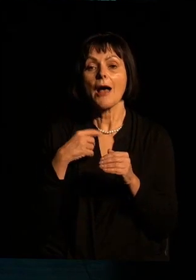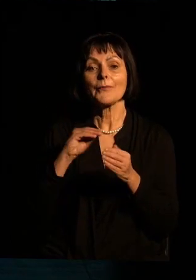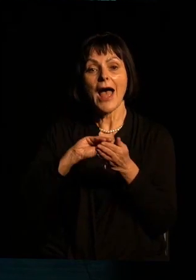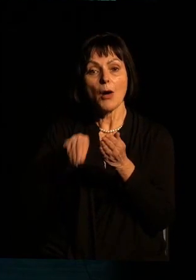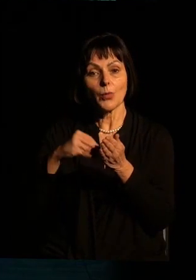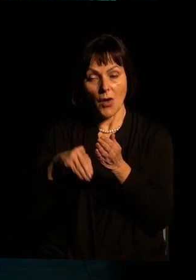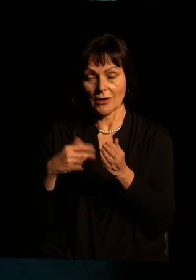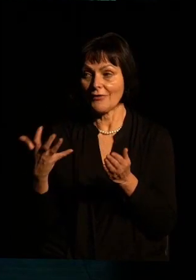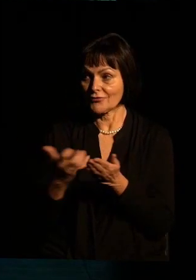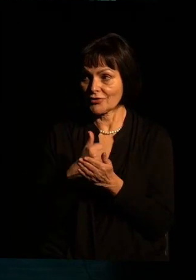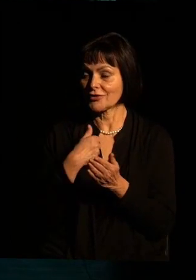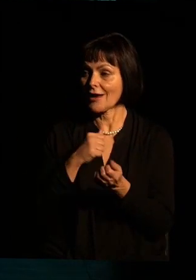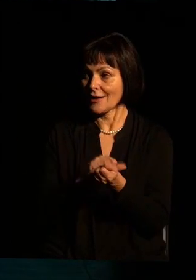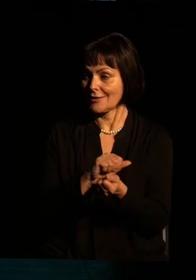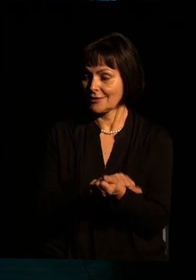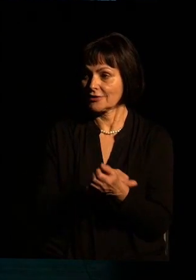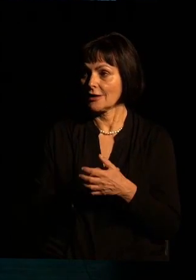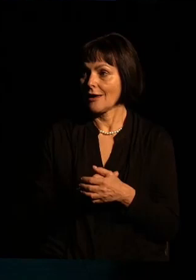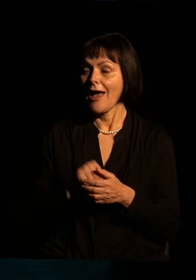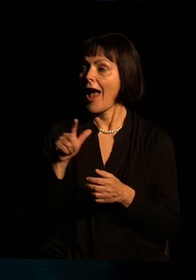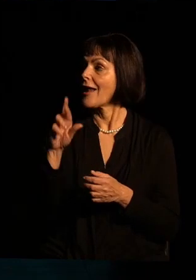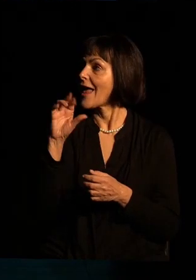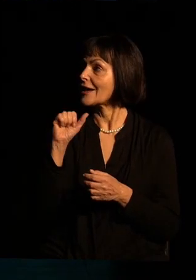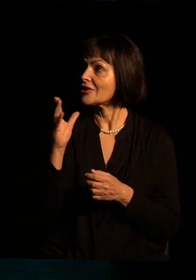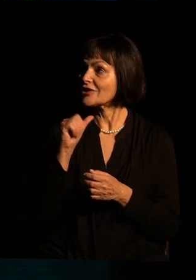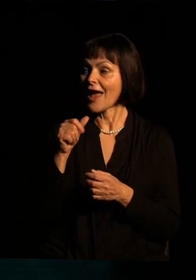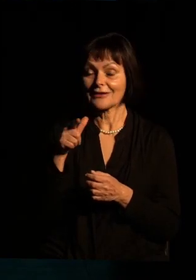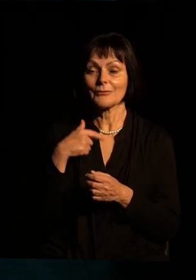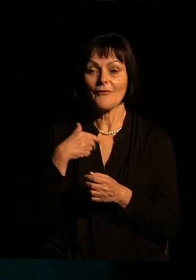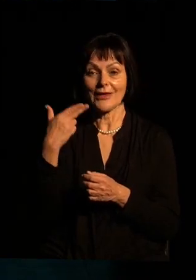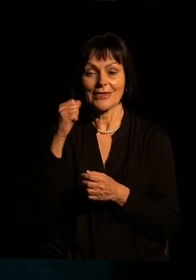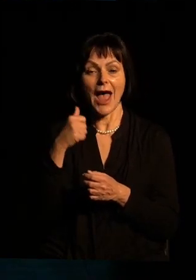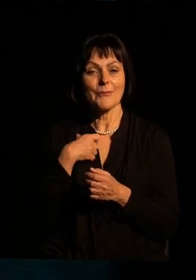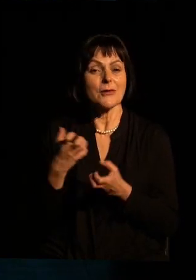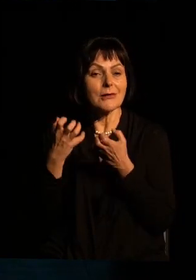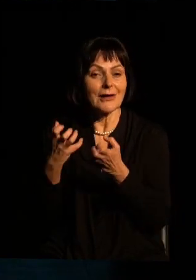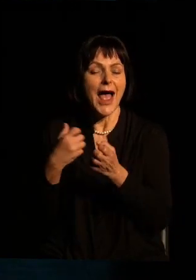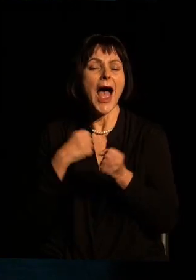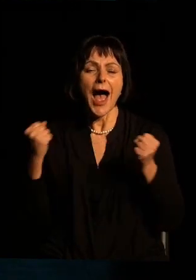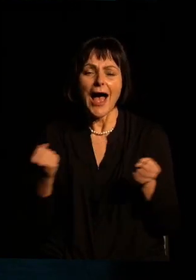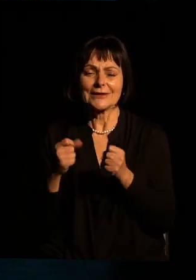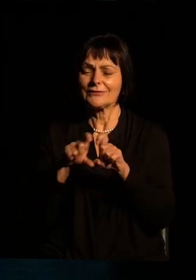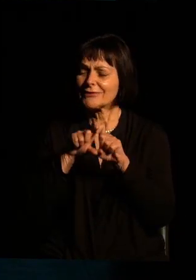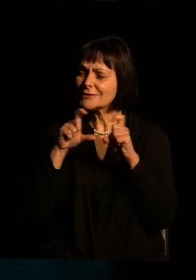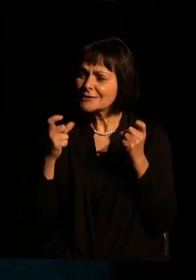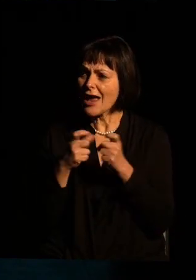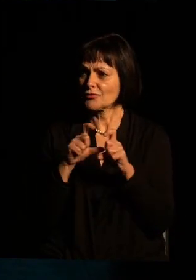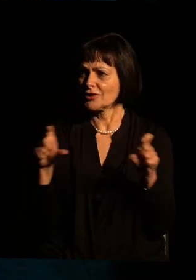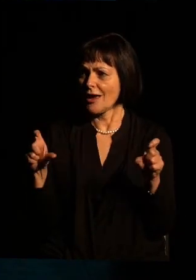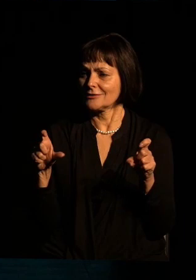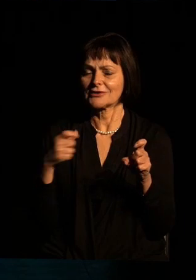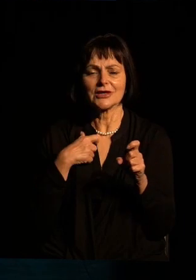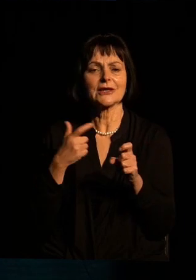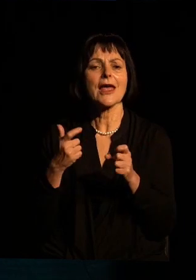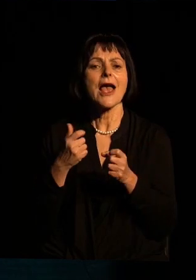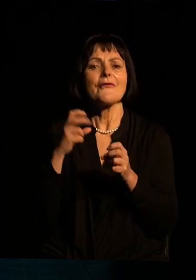autograf na tym magazynie. Natomiast no Rysiek, jak to sama taksywka napał, on cały czas jest aktywny, cały czas, jak to mówimy, w środowisku